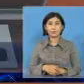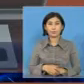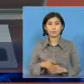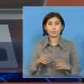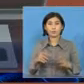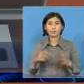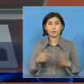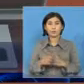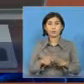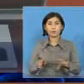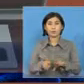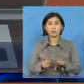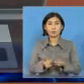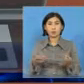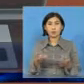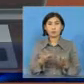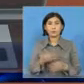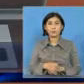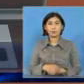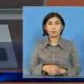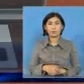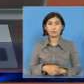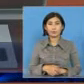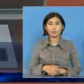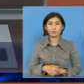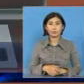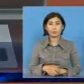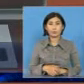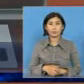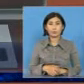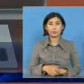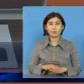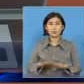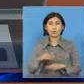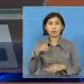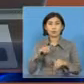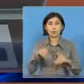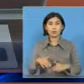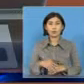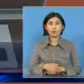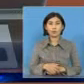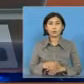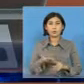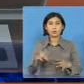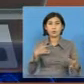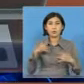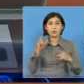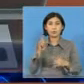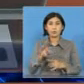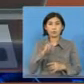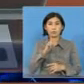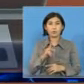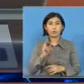билеттің бағасы да соған сәйкес болу керек. Одан кейін халық өзі шешеді. Ол концертке бара ма, бармай